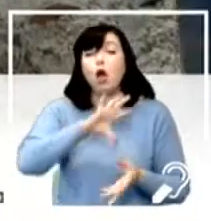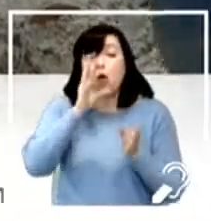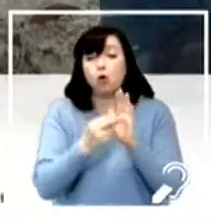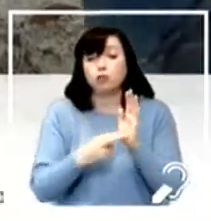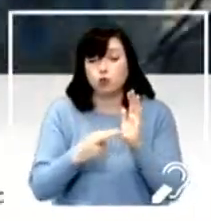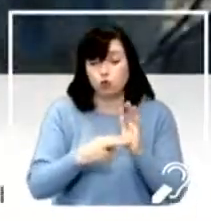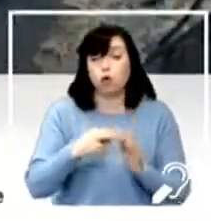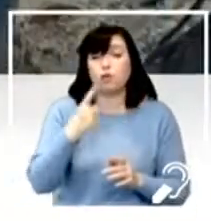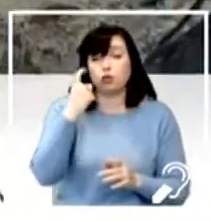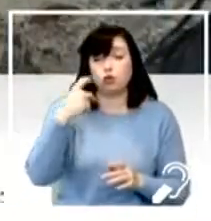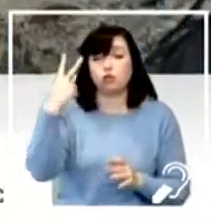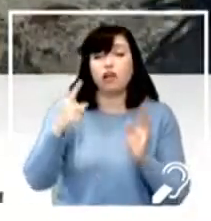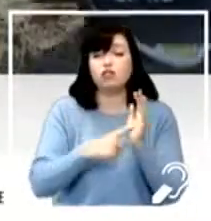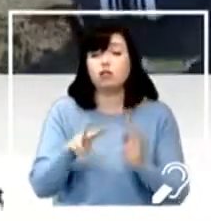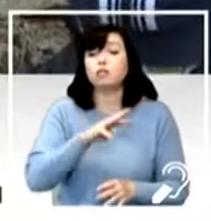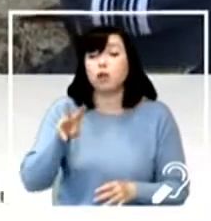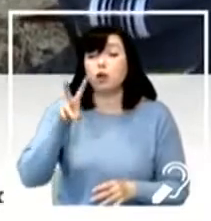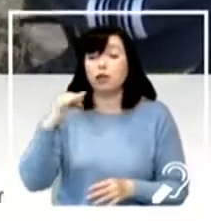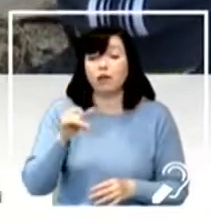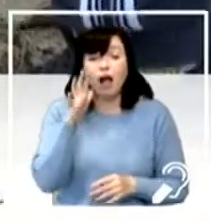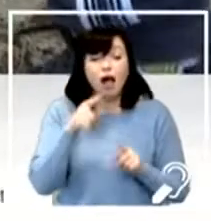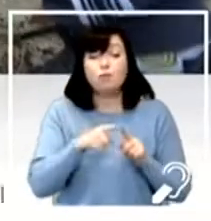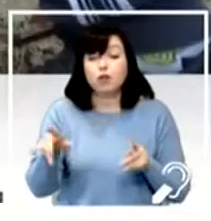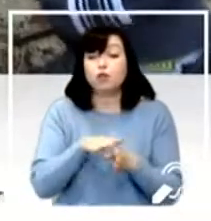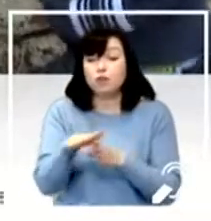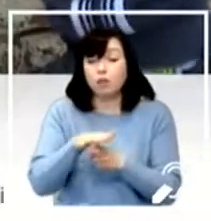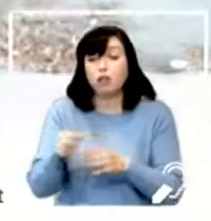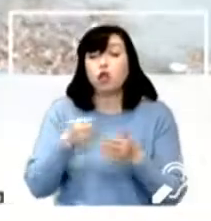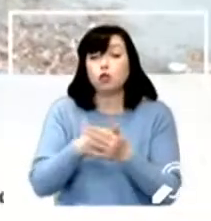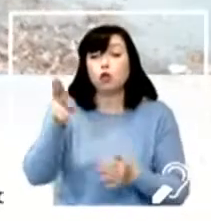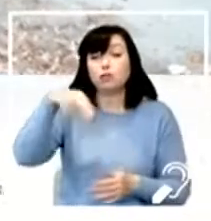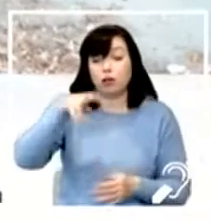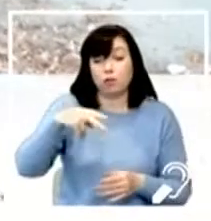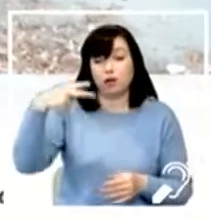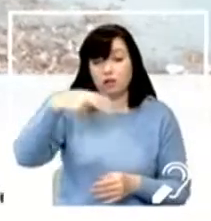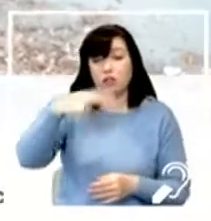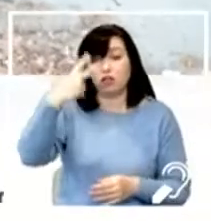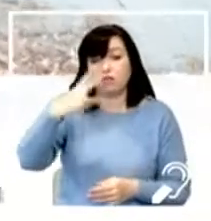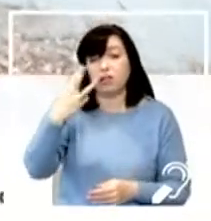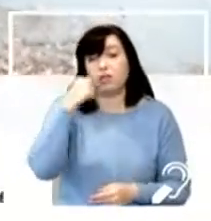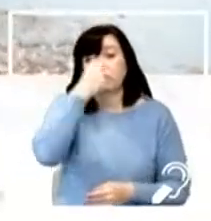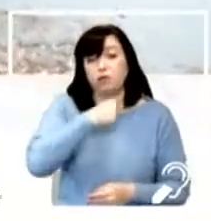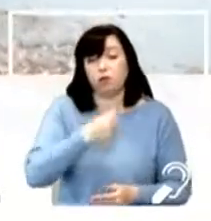de 126 milioane de lei, iar perioada de implementare este până în decembrie 2023.